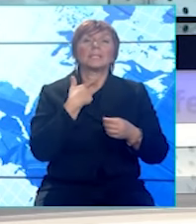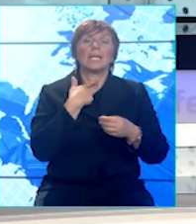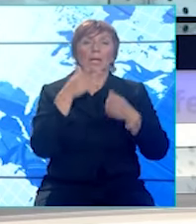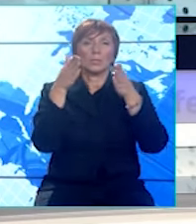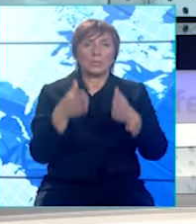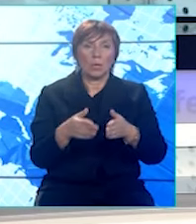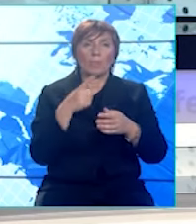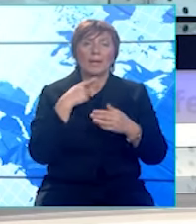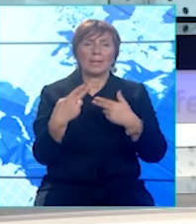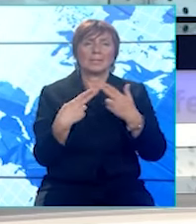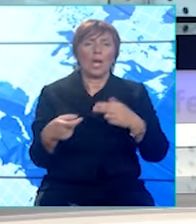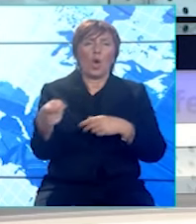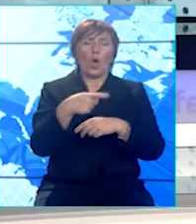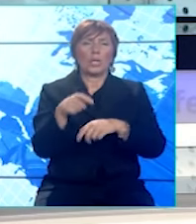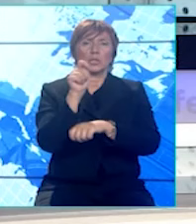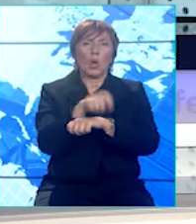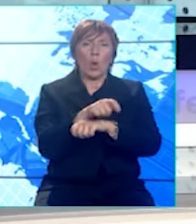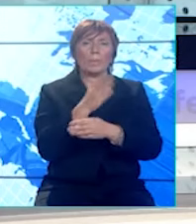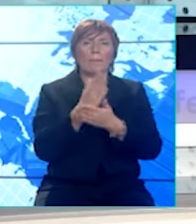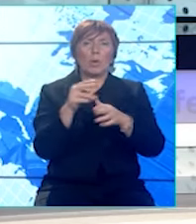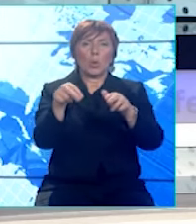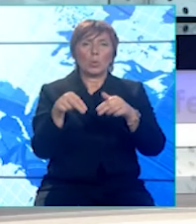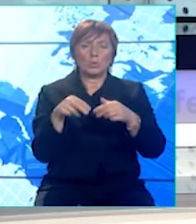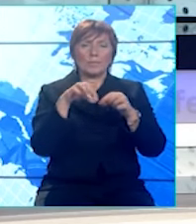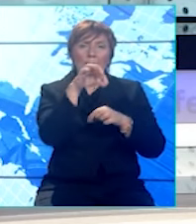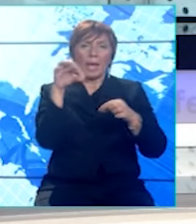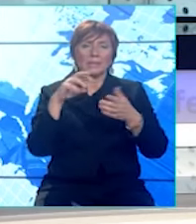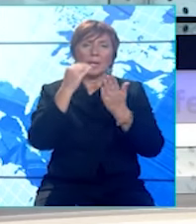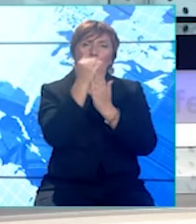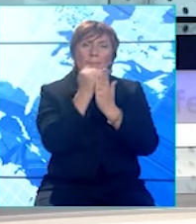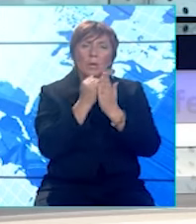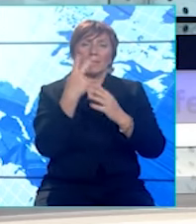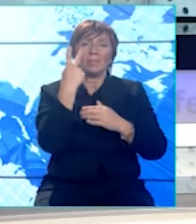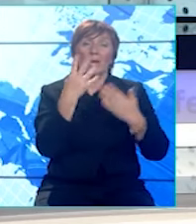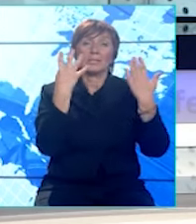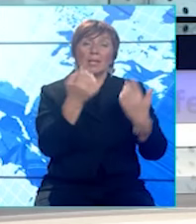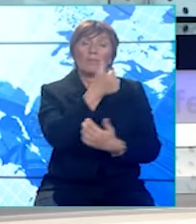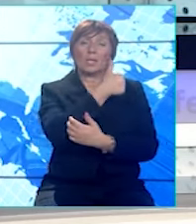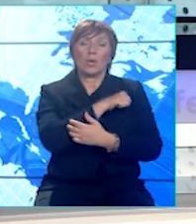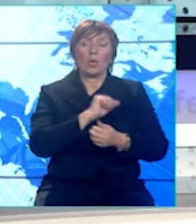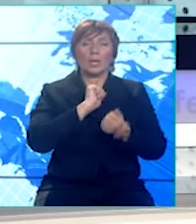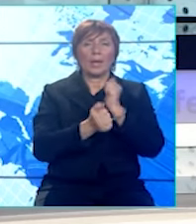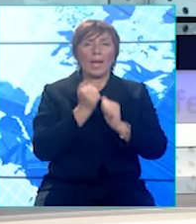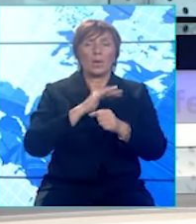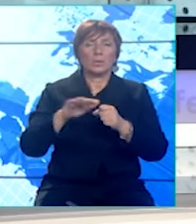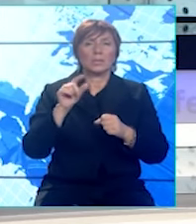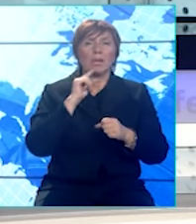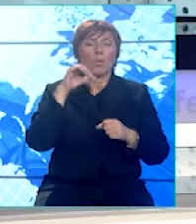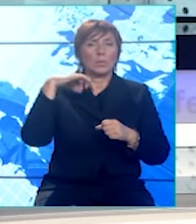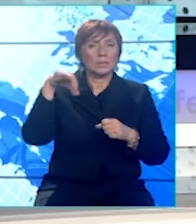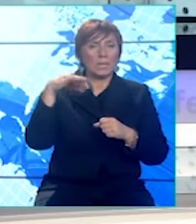Na sastanku organizacionog odbora je usvojen nacrt programa obilježavanja 29. godišnjice genocida u